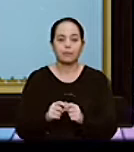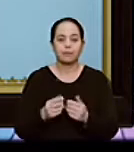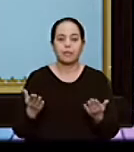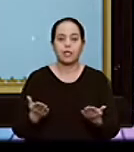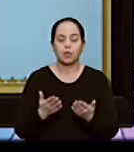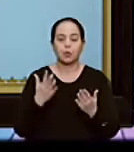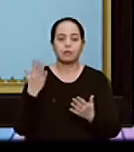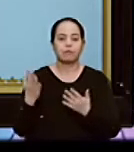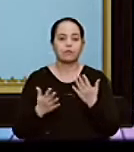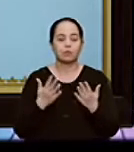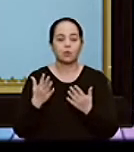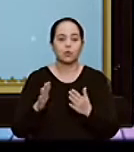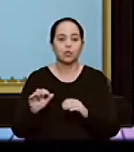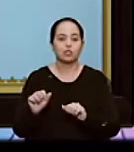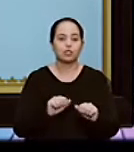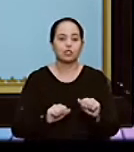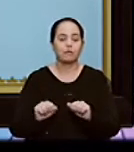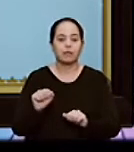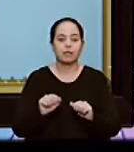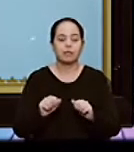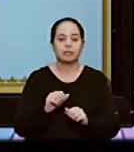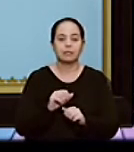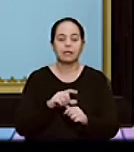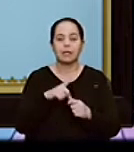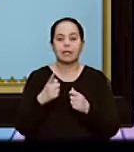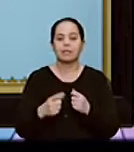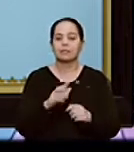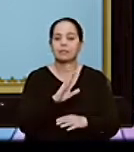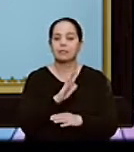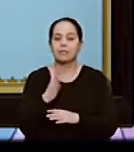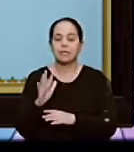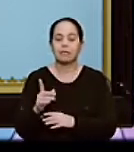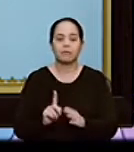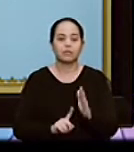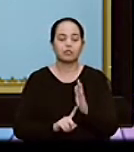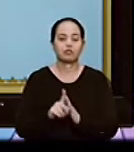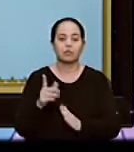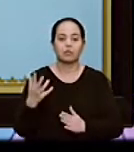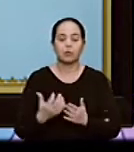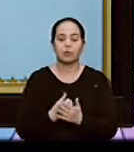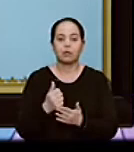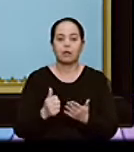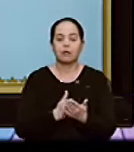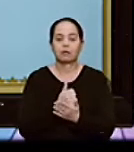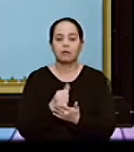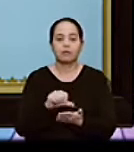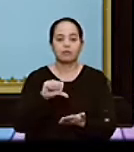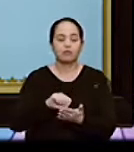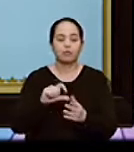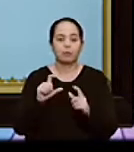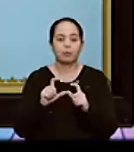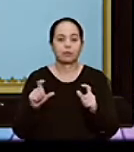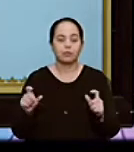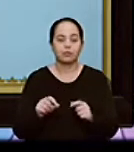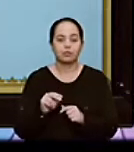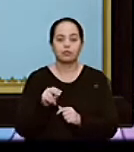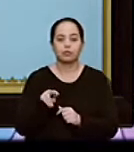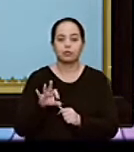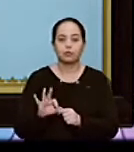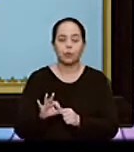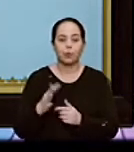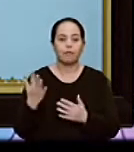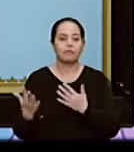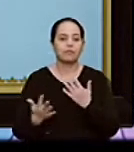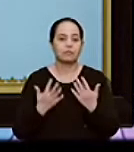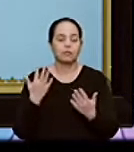предложения. «Легкий ветерок шевелит листья деревьев». Начинаем с нахождения главных членов предложения.